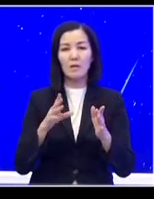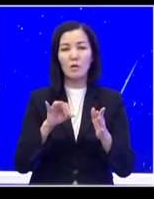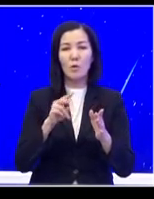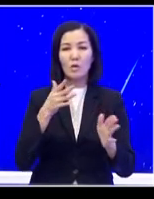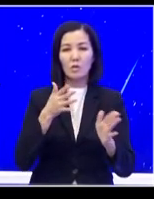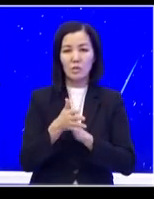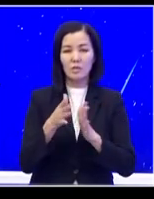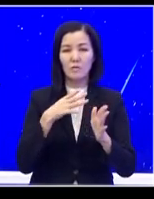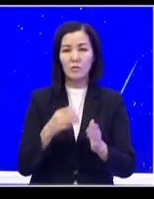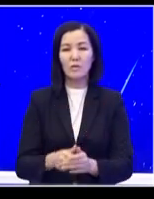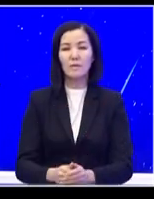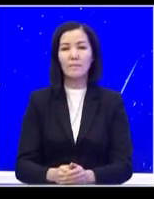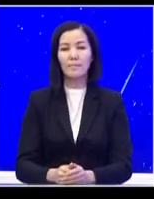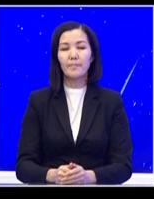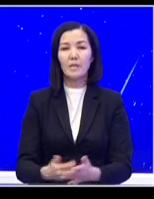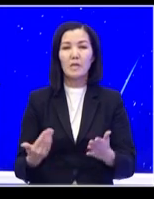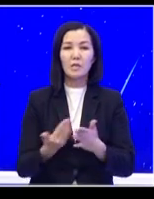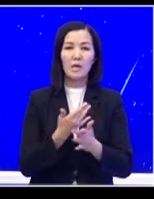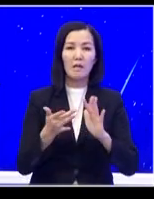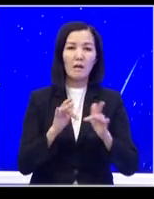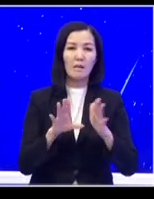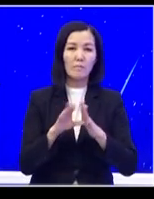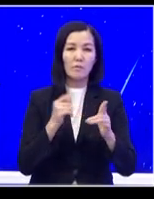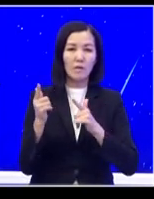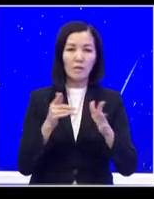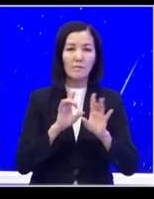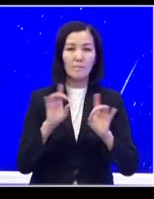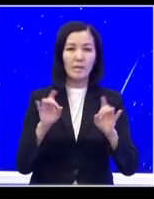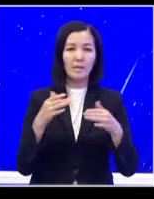көлемінде шығынға ұшырапты. Топтаманы ғаламтор ақпараттарымен